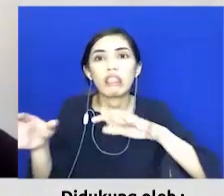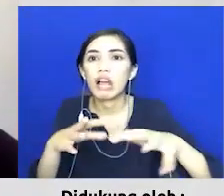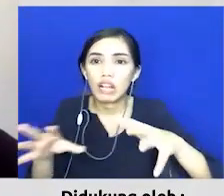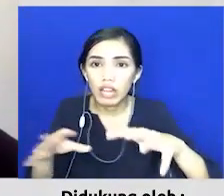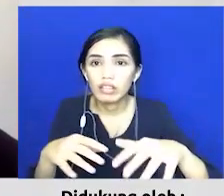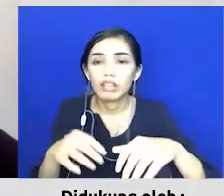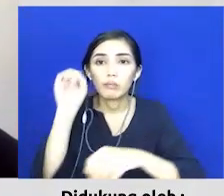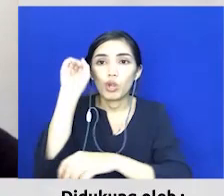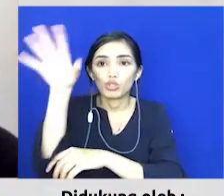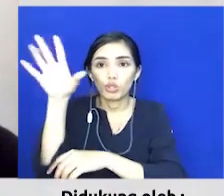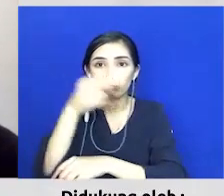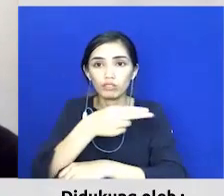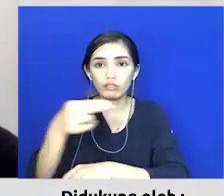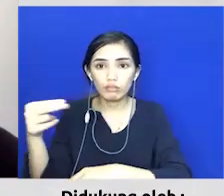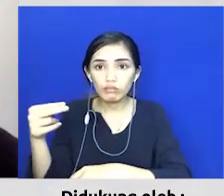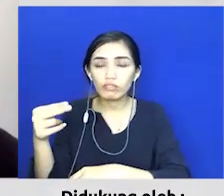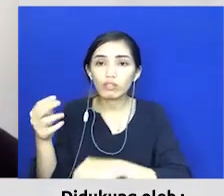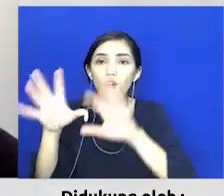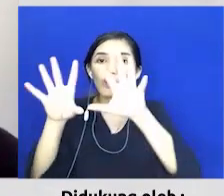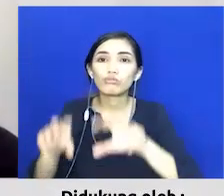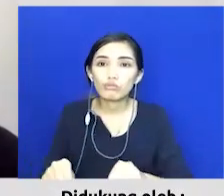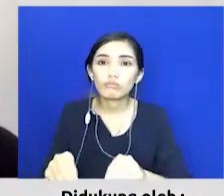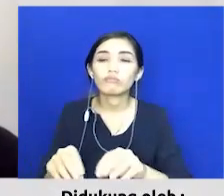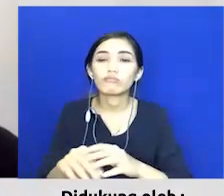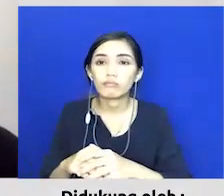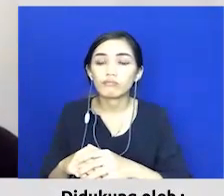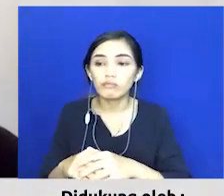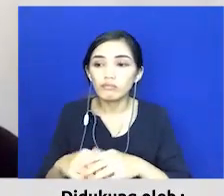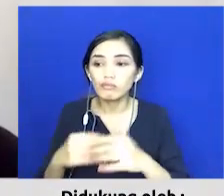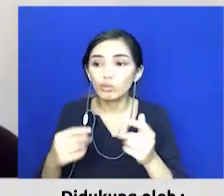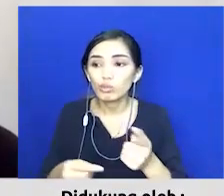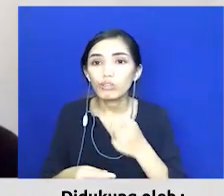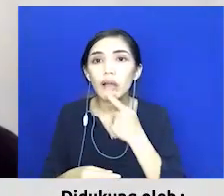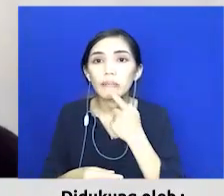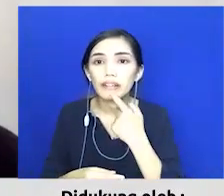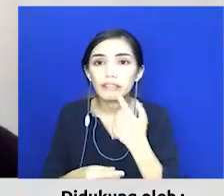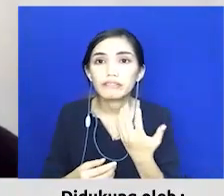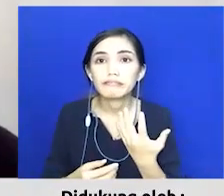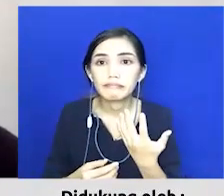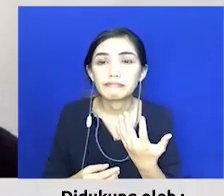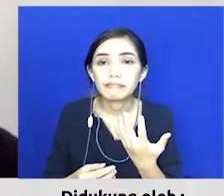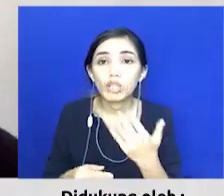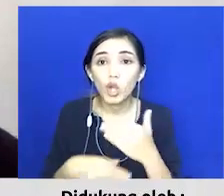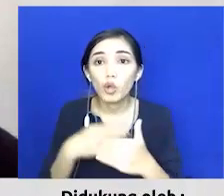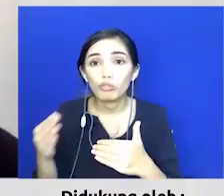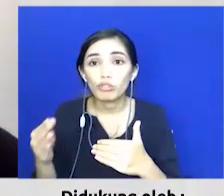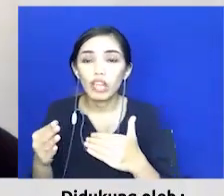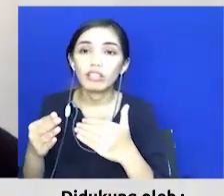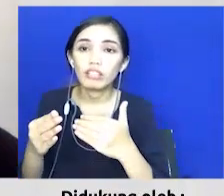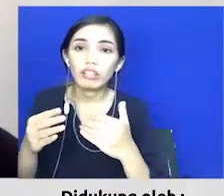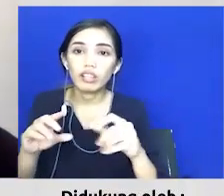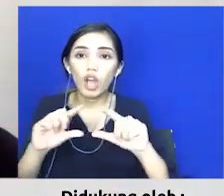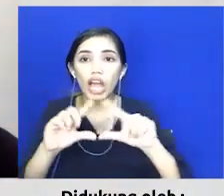kemudian asosiasi ini, saya tidak mau menyebut orang, tidak mau menyebut apa, tapi orang bisnis dengan sendirinya